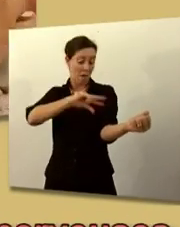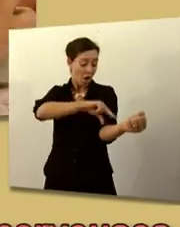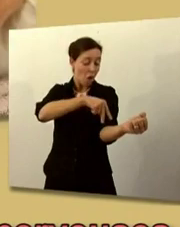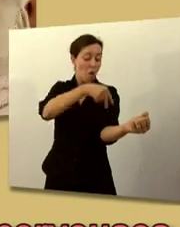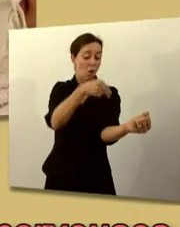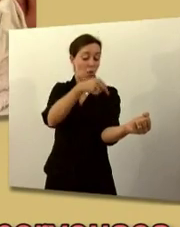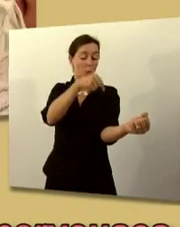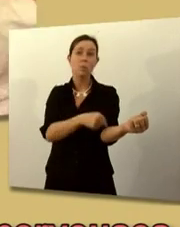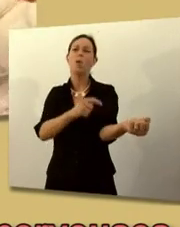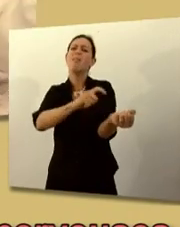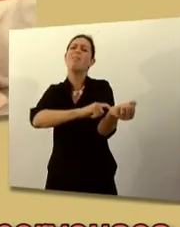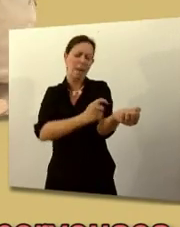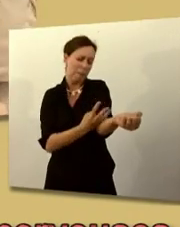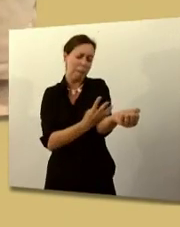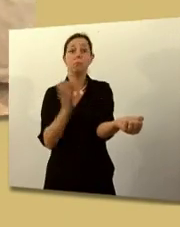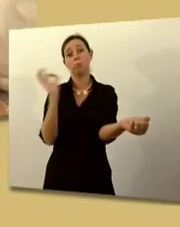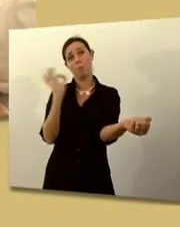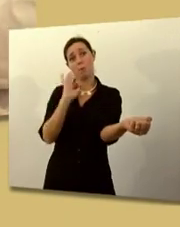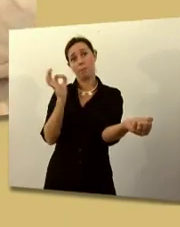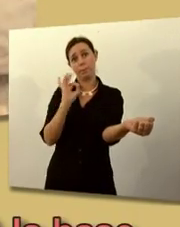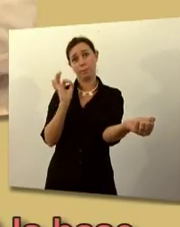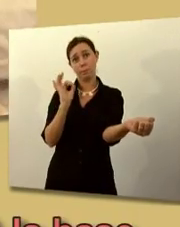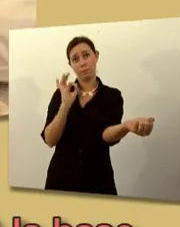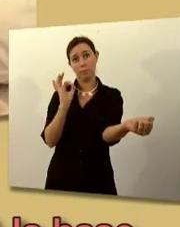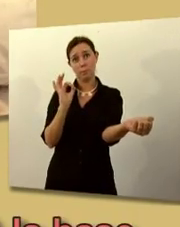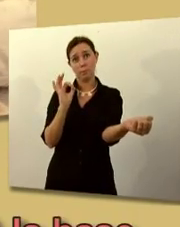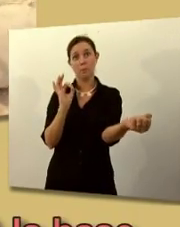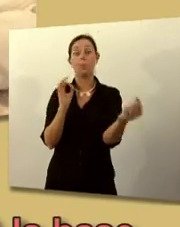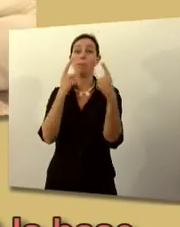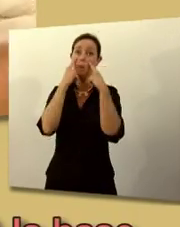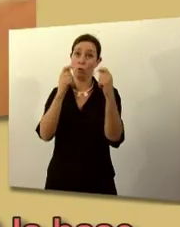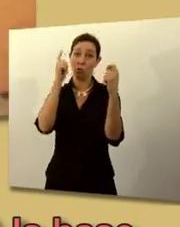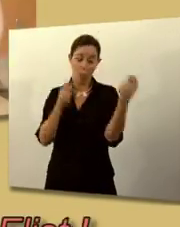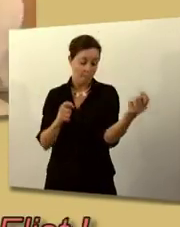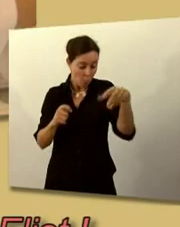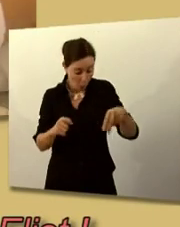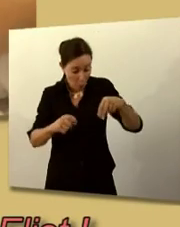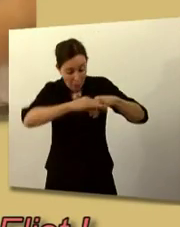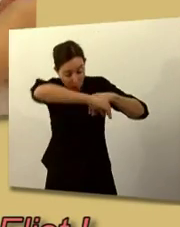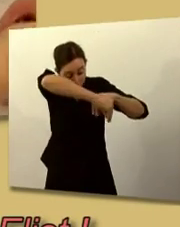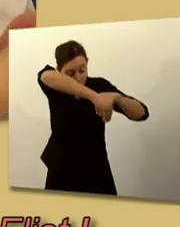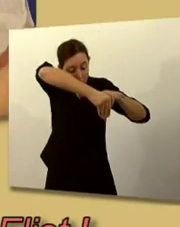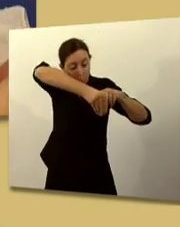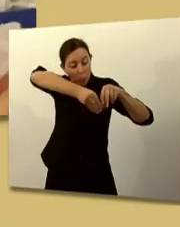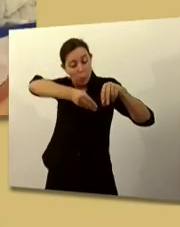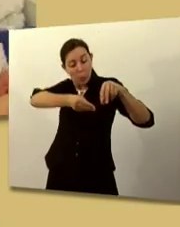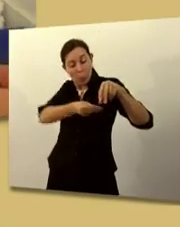cordon lui-même n'a pas de terminaison nerveuse. Voilà, bien nettoyer à la base. Excuse-moi, Elliot. Voilà.